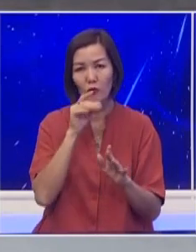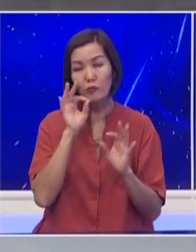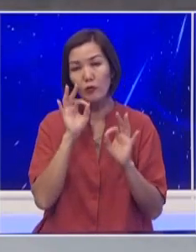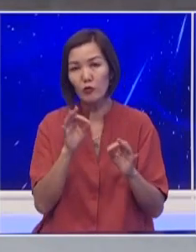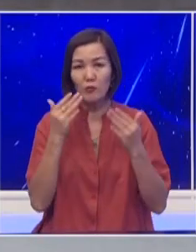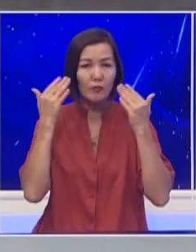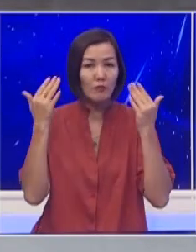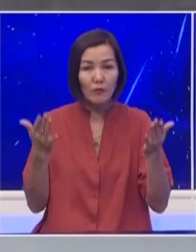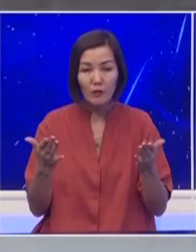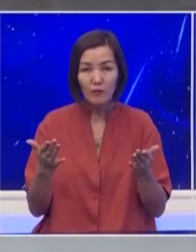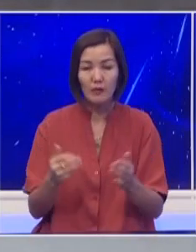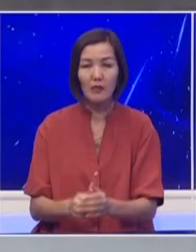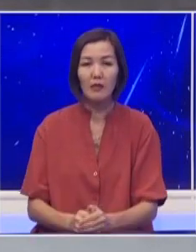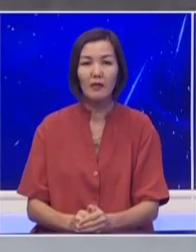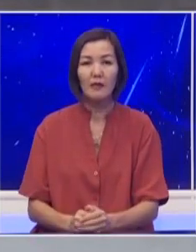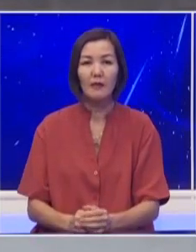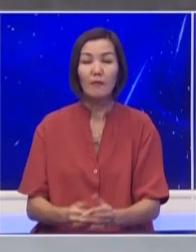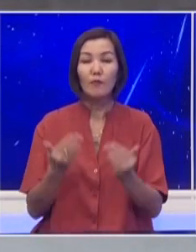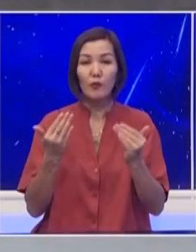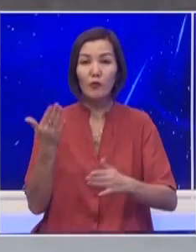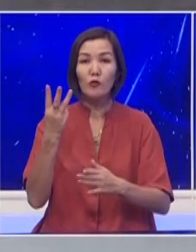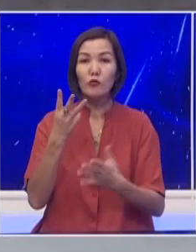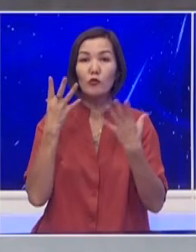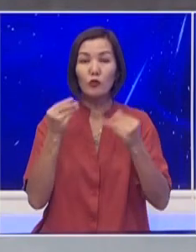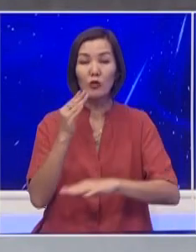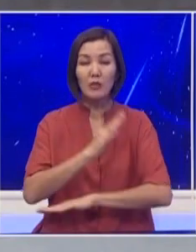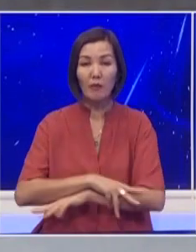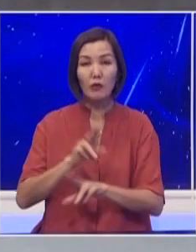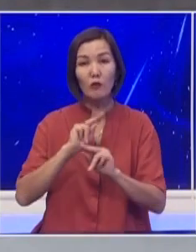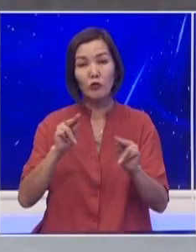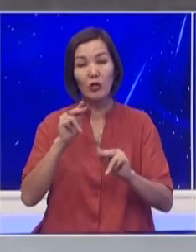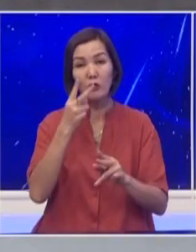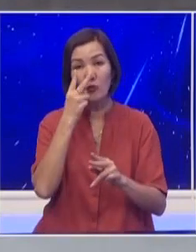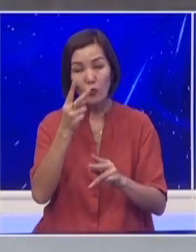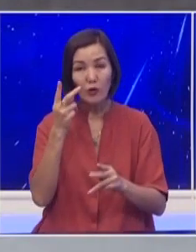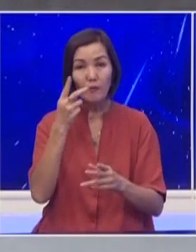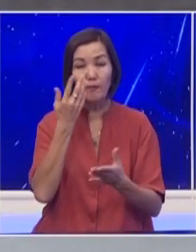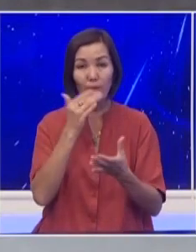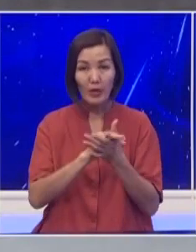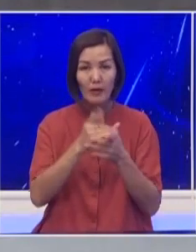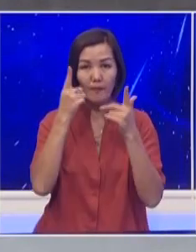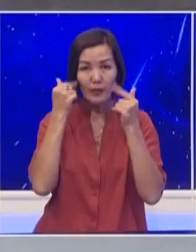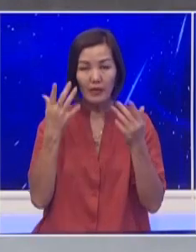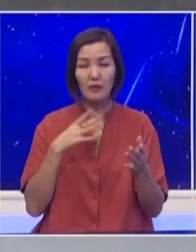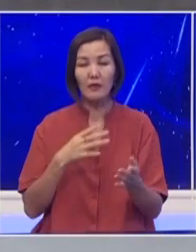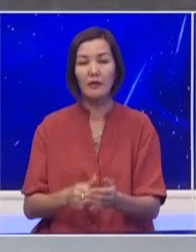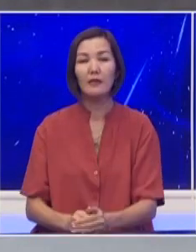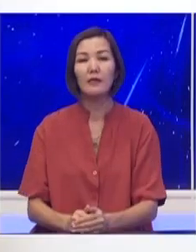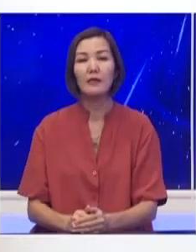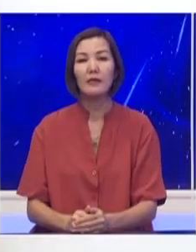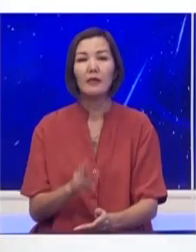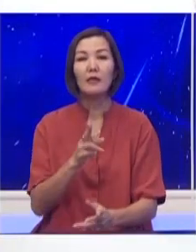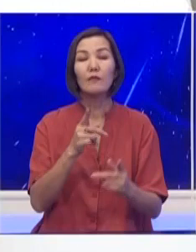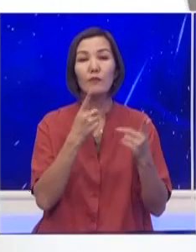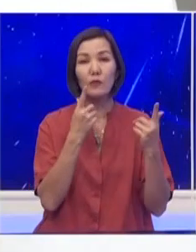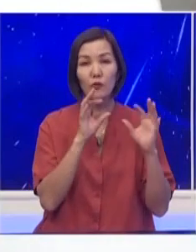уже осы ұстаздардың себебімен уже кішкене уже білдік, кімдікі